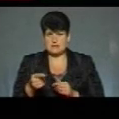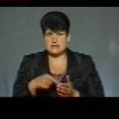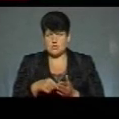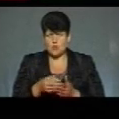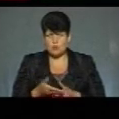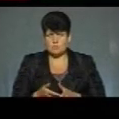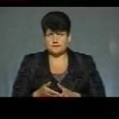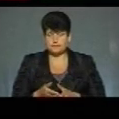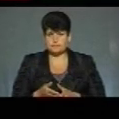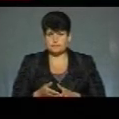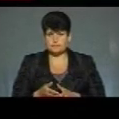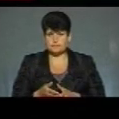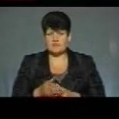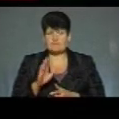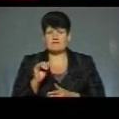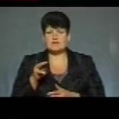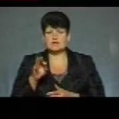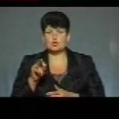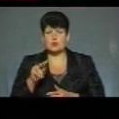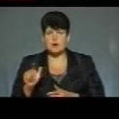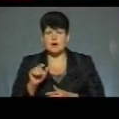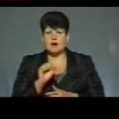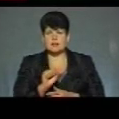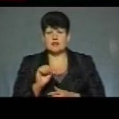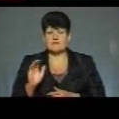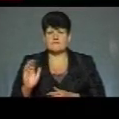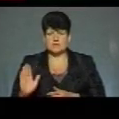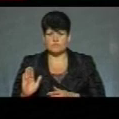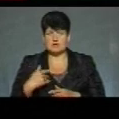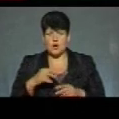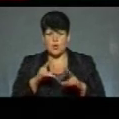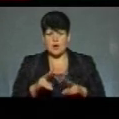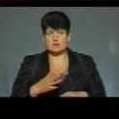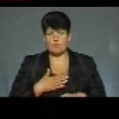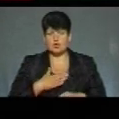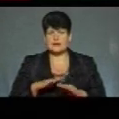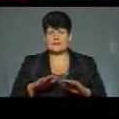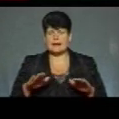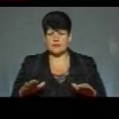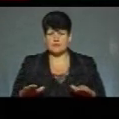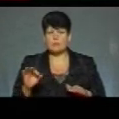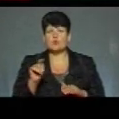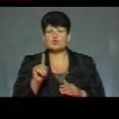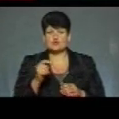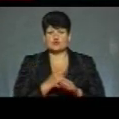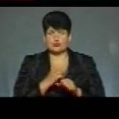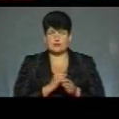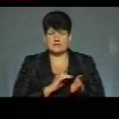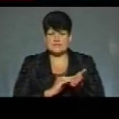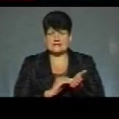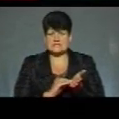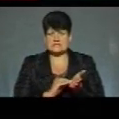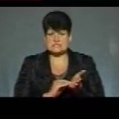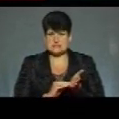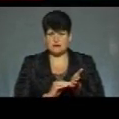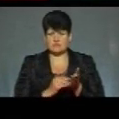до педіатра Вітоль Алли Вікторівни, вона оглянула моїх дітей, про що зробила відповідні записи